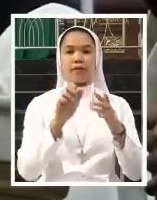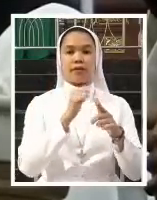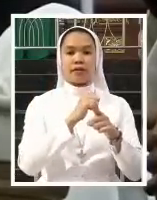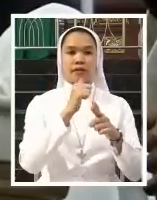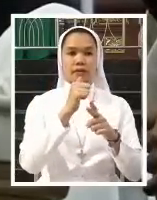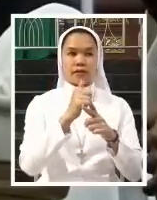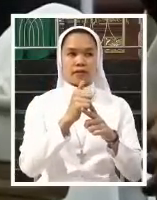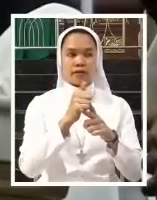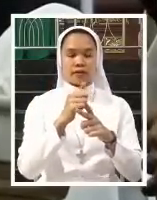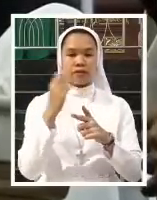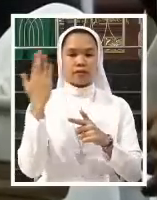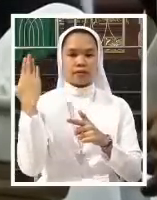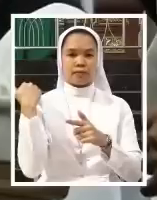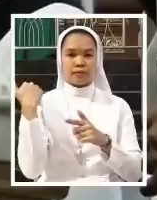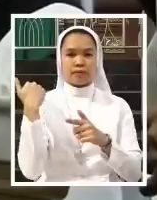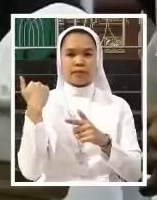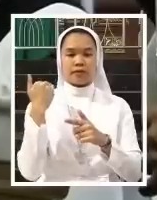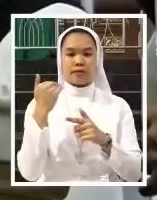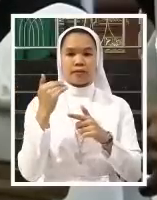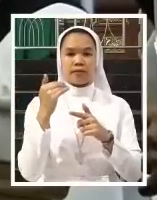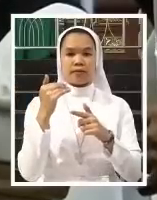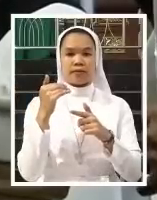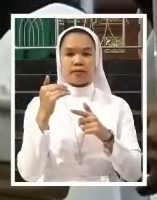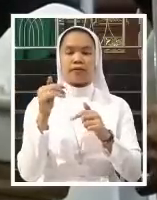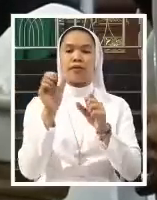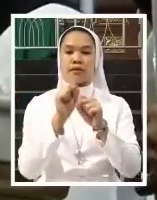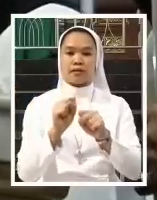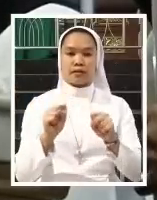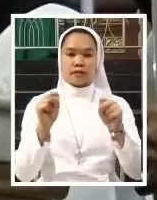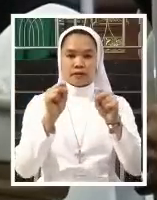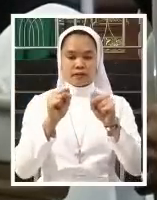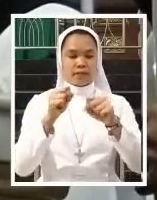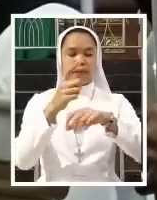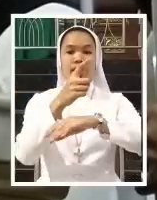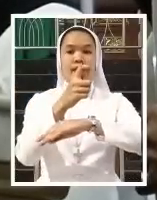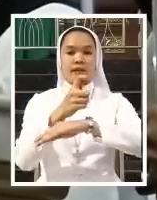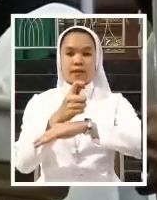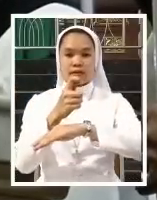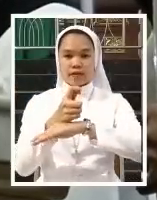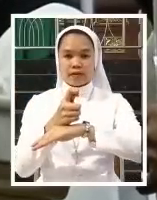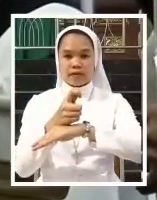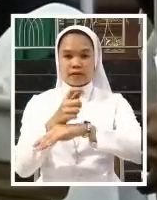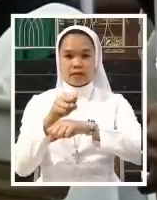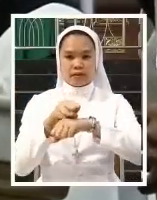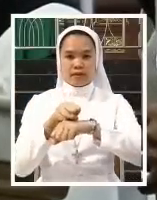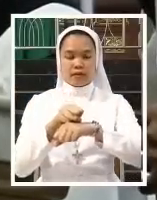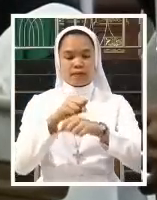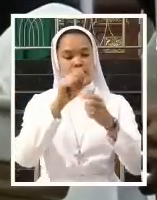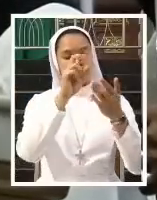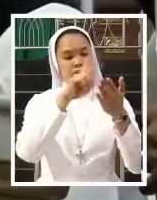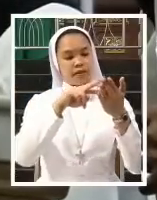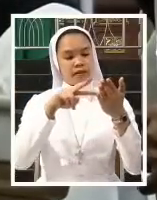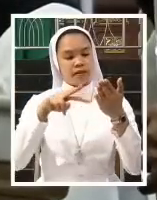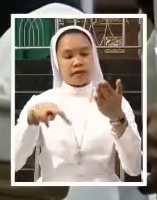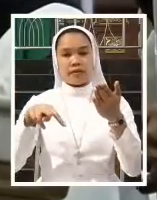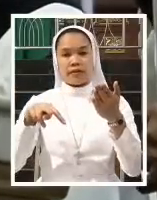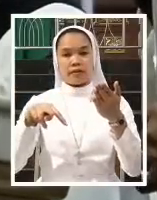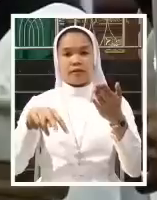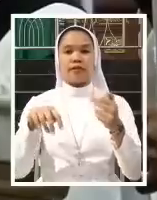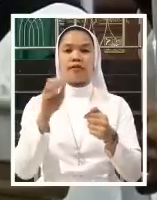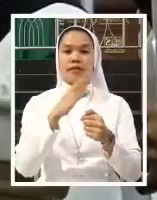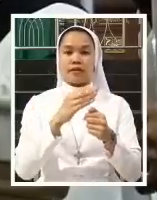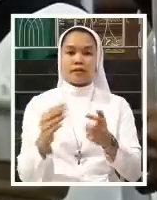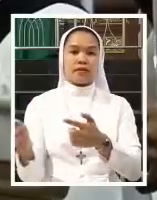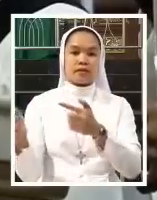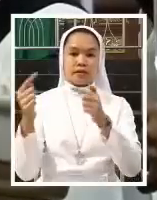kinaugalian niya aldaw na Sabado. Sa sinagoga sinagtindog sa pagbasa. Idunuhol